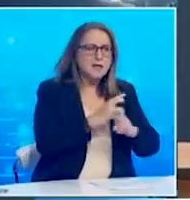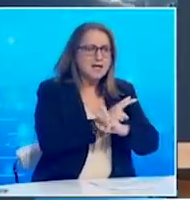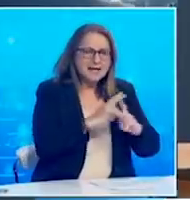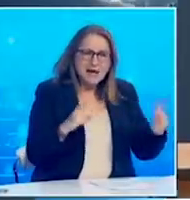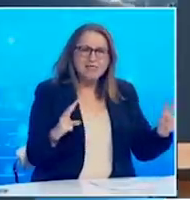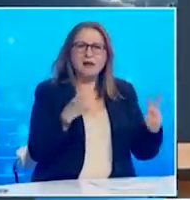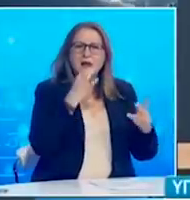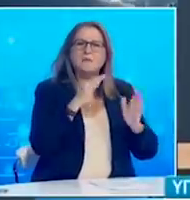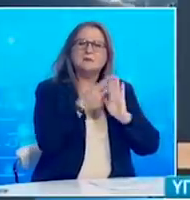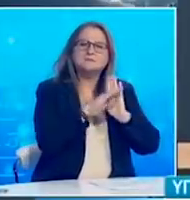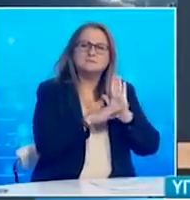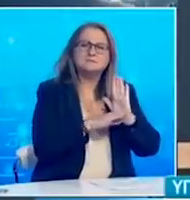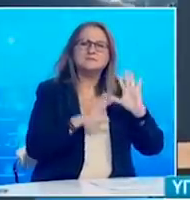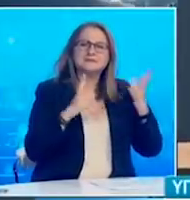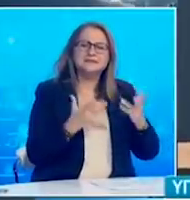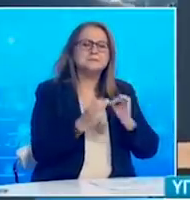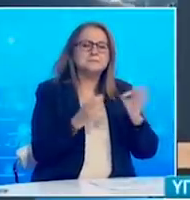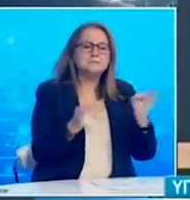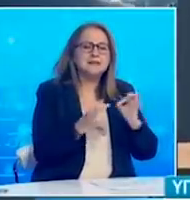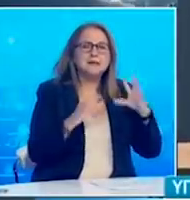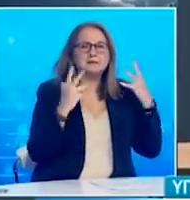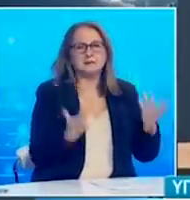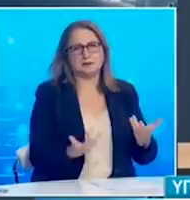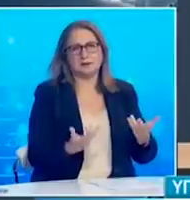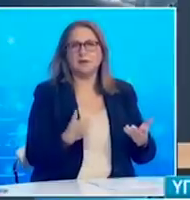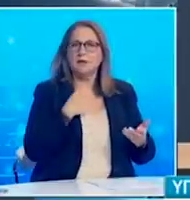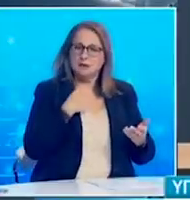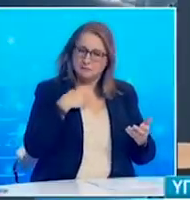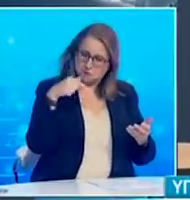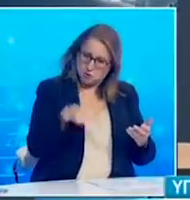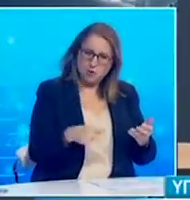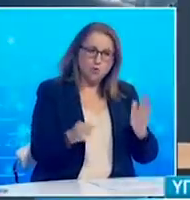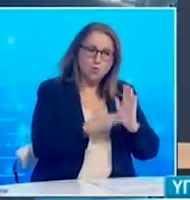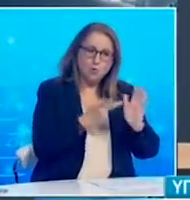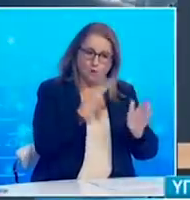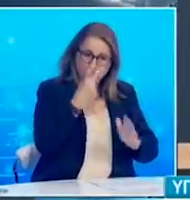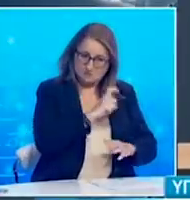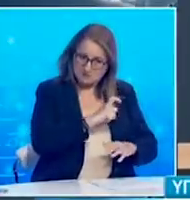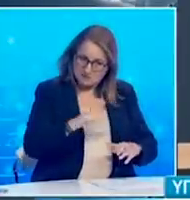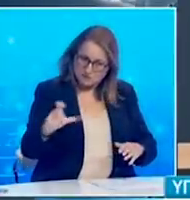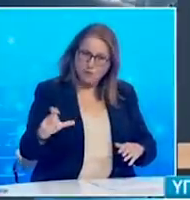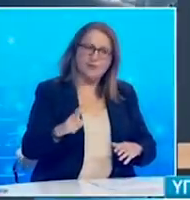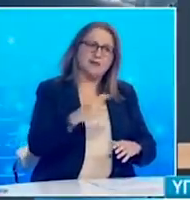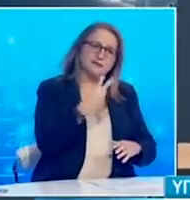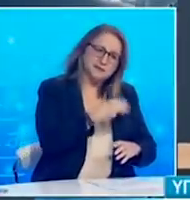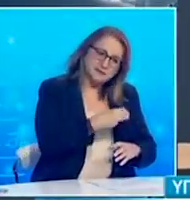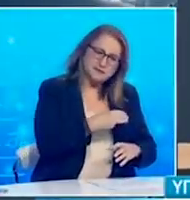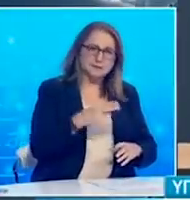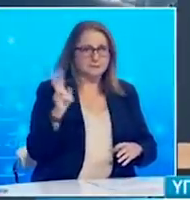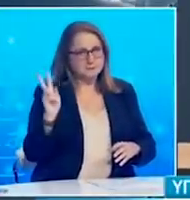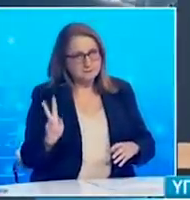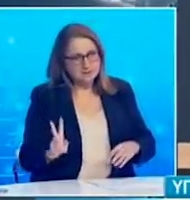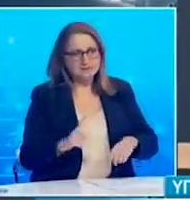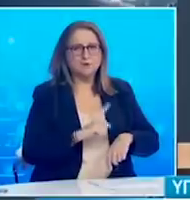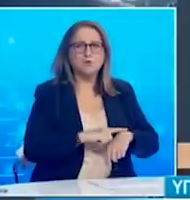κυρίως ποια μέτρα λαμβάνονται. Αυτό θα κάνουμε και τώρα, όπου δύο φορές τη βδομάδα θα αναλύουμε την κατάσταση και θα απαντάμε στα ερωτήματα από εδώ,